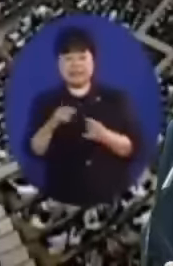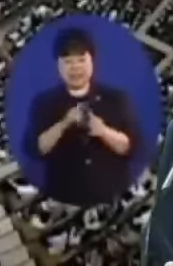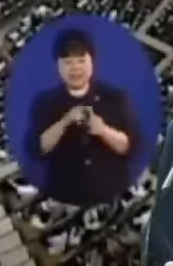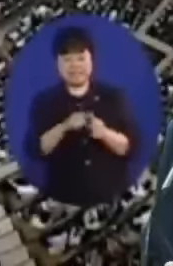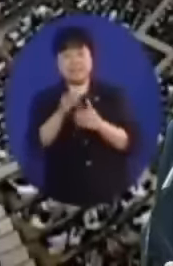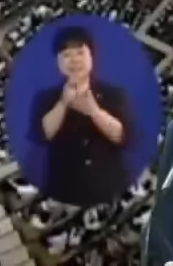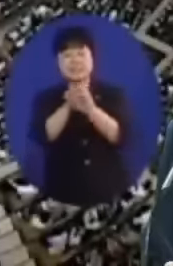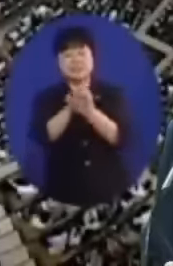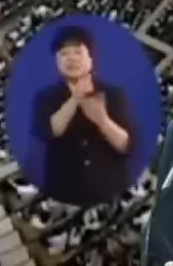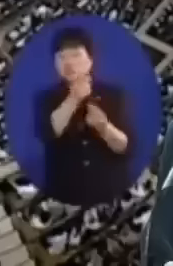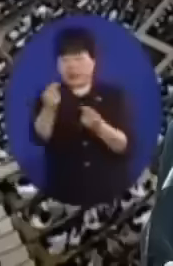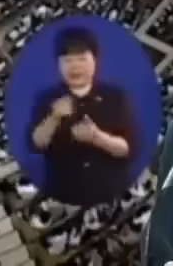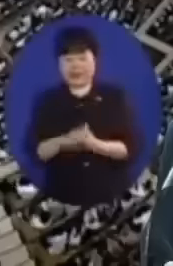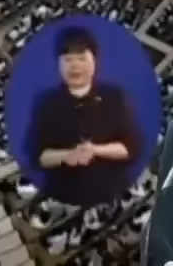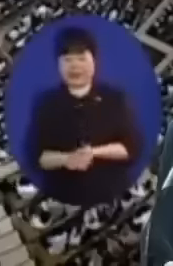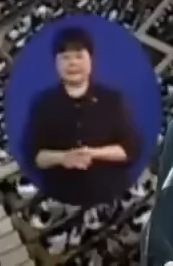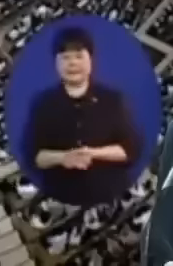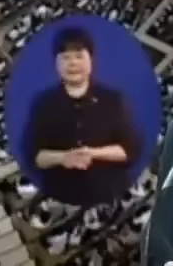것입니다.